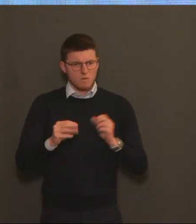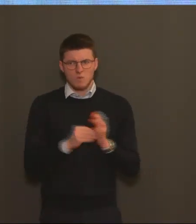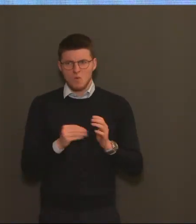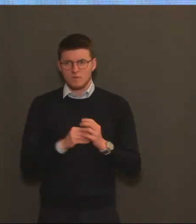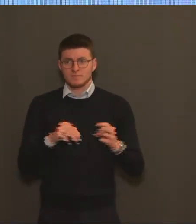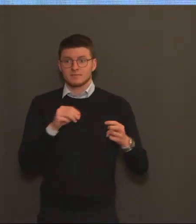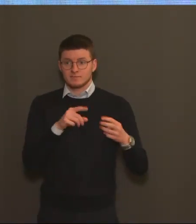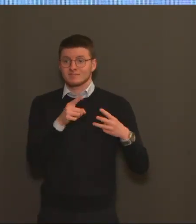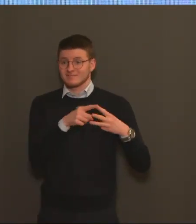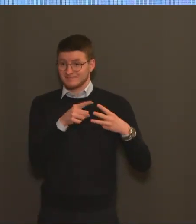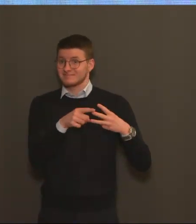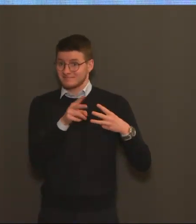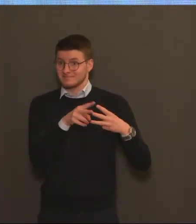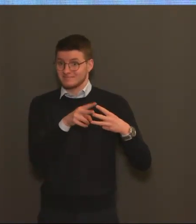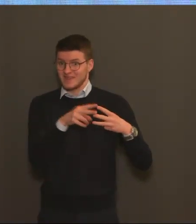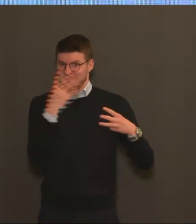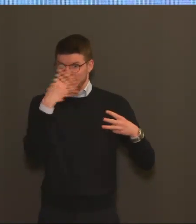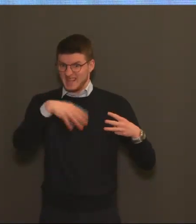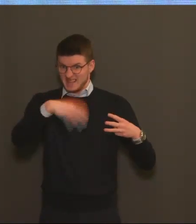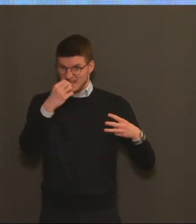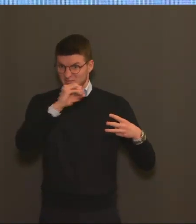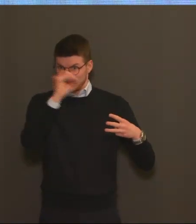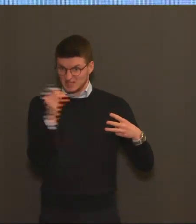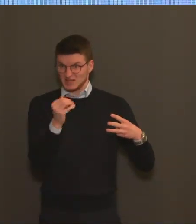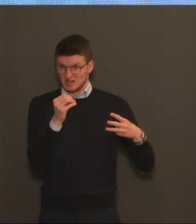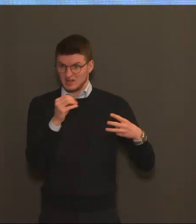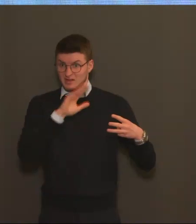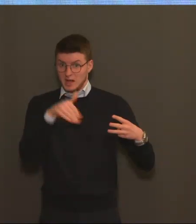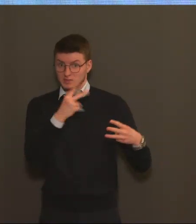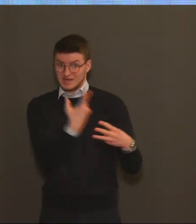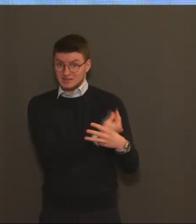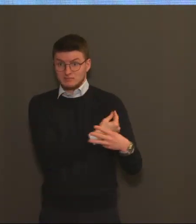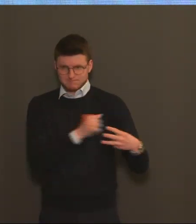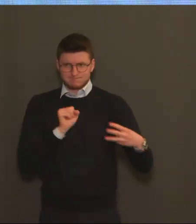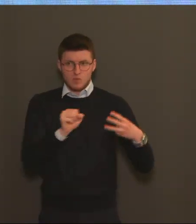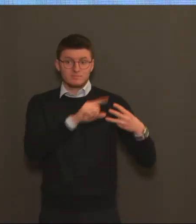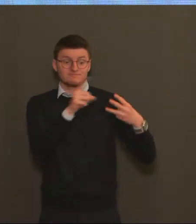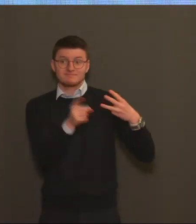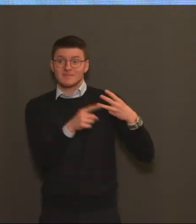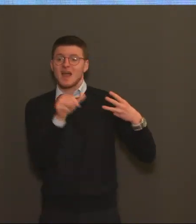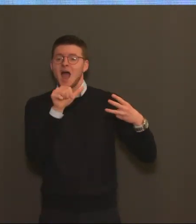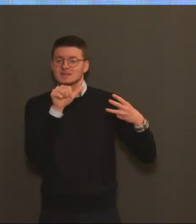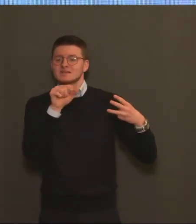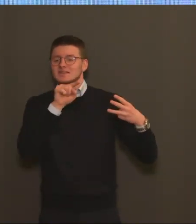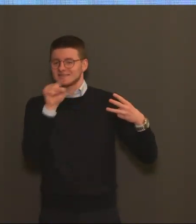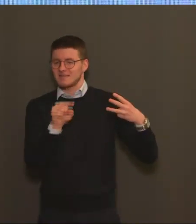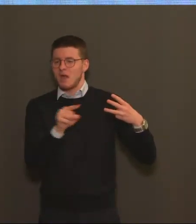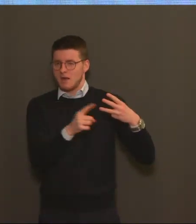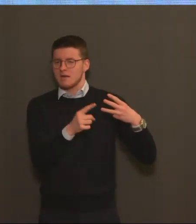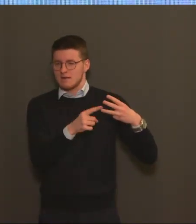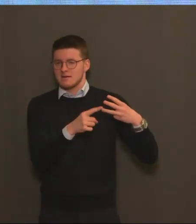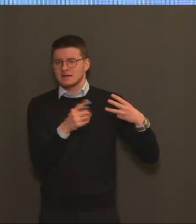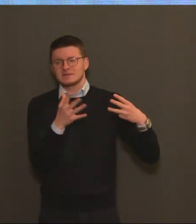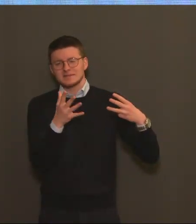dat 94%. Voor het AstraZeneca-vaccin, op voorwaarde dat er 12 weken tussen de eerste en de